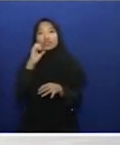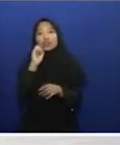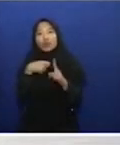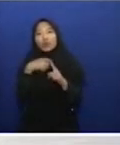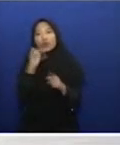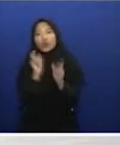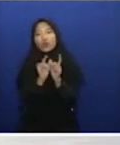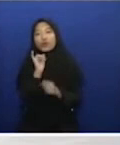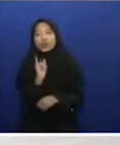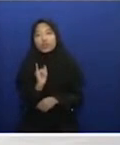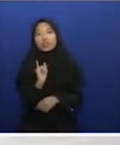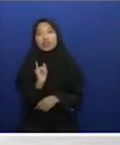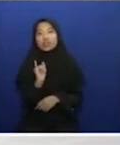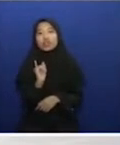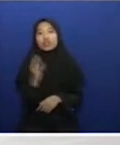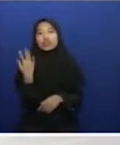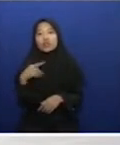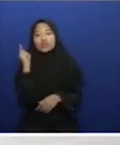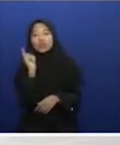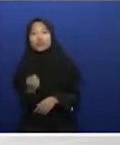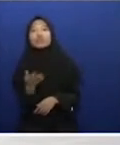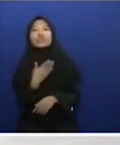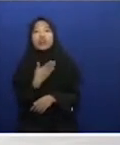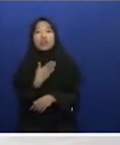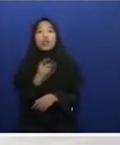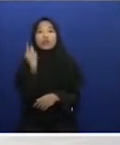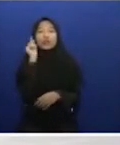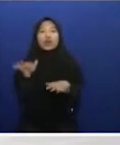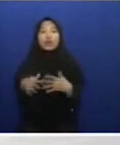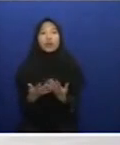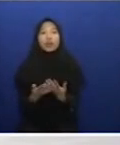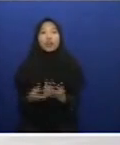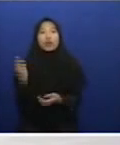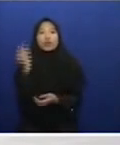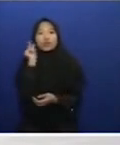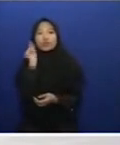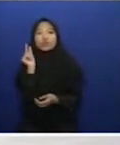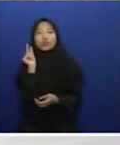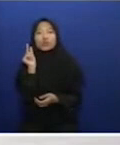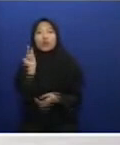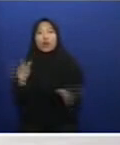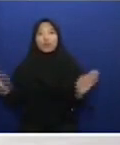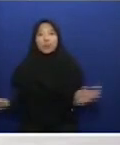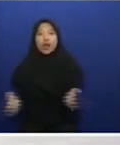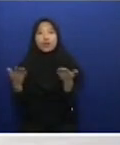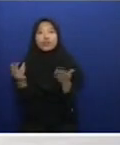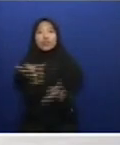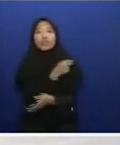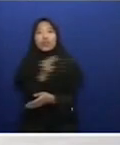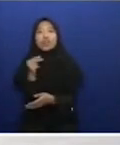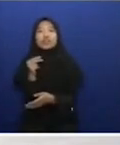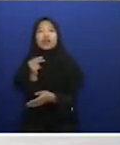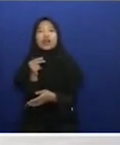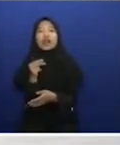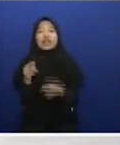agar Mas Bahlil jangan membangun Indonesia Jawa sentris, harus